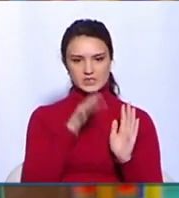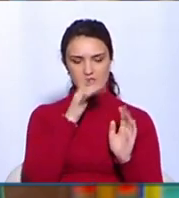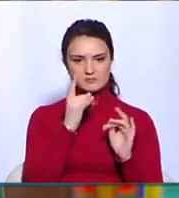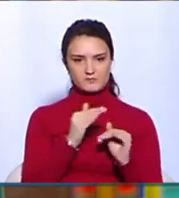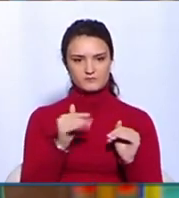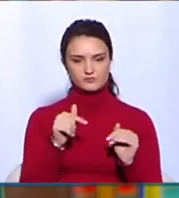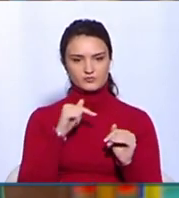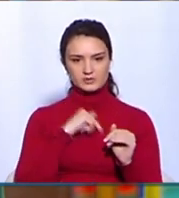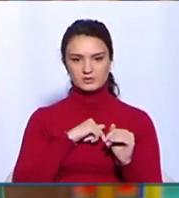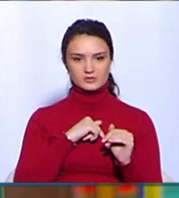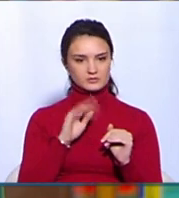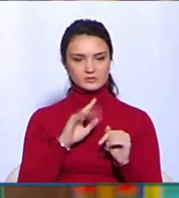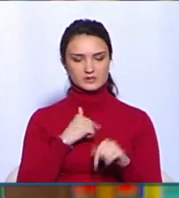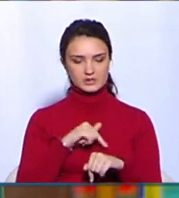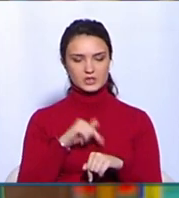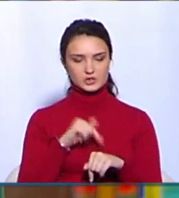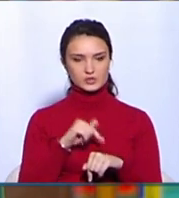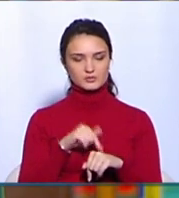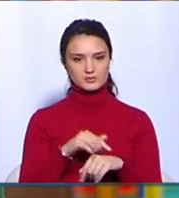ბავშვი ემპათია? არა,